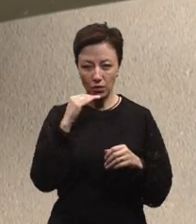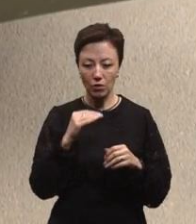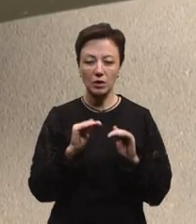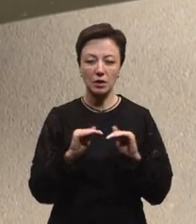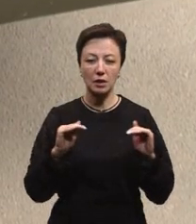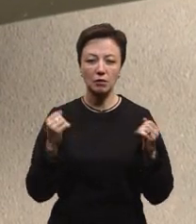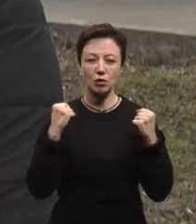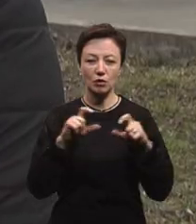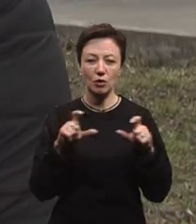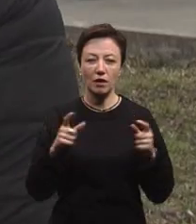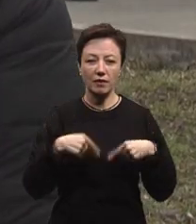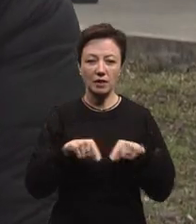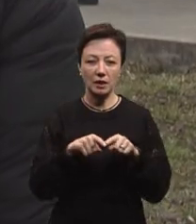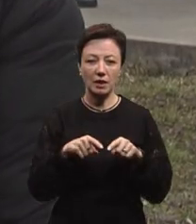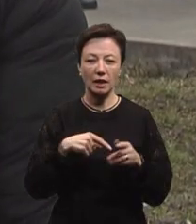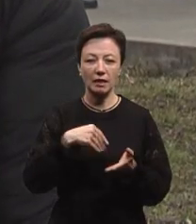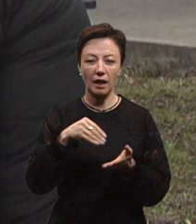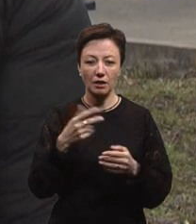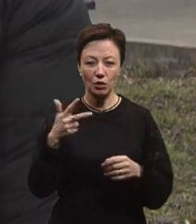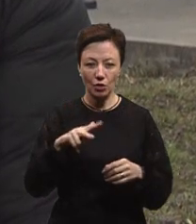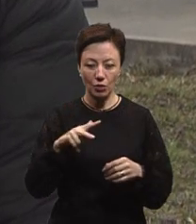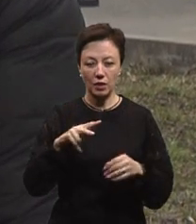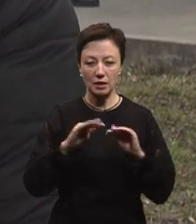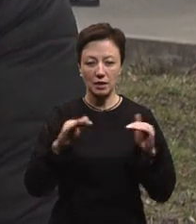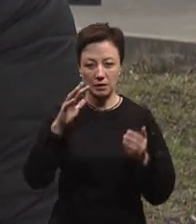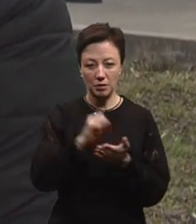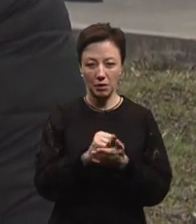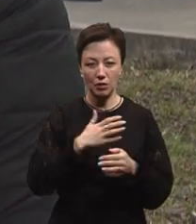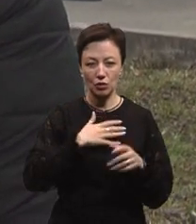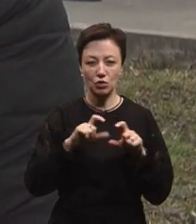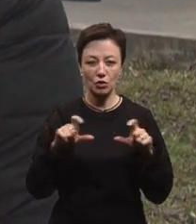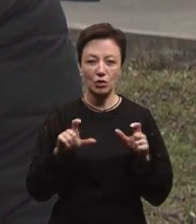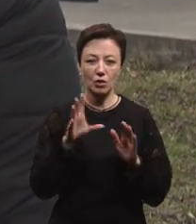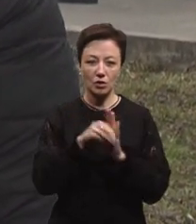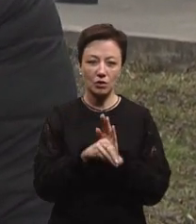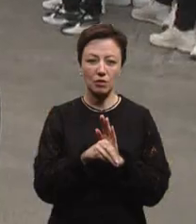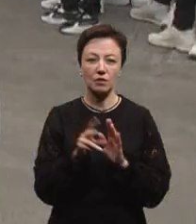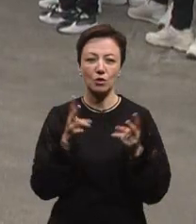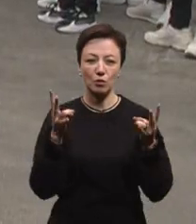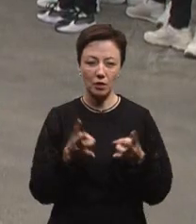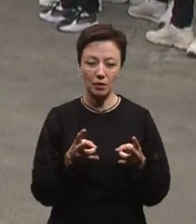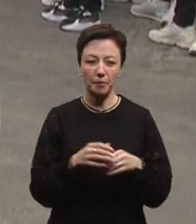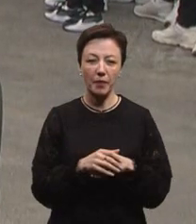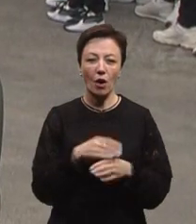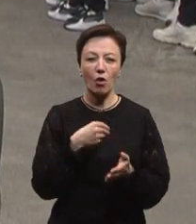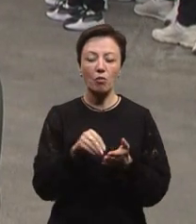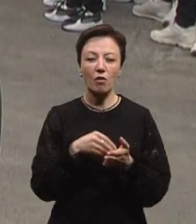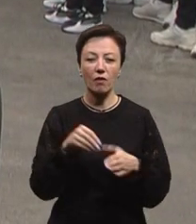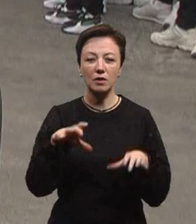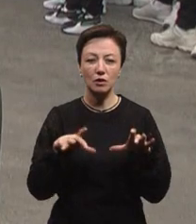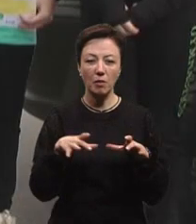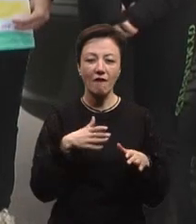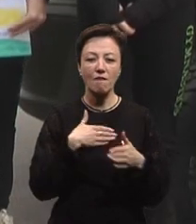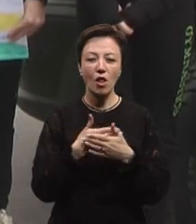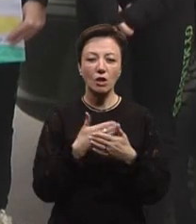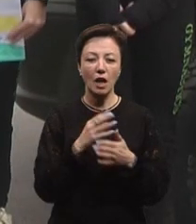школи відділення тенісу його троє дітей займаються в нашій школі і він нам доклав всю необхідну суму купували позашляховик волонтери